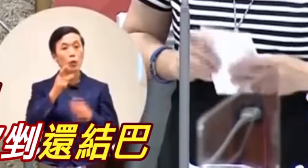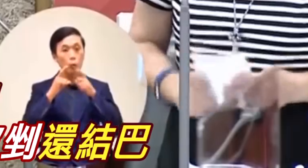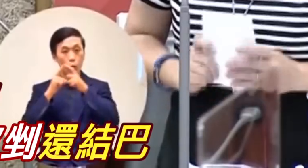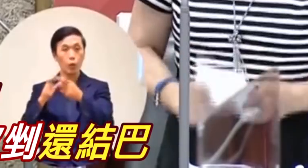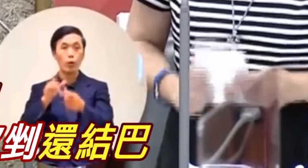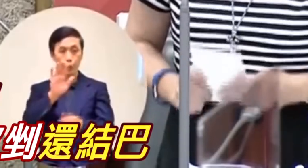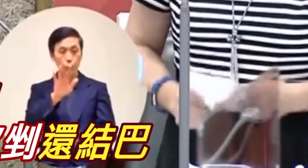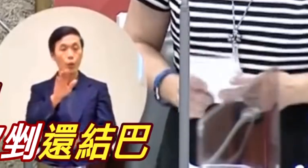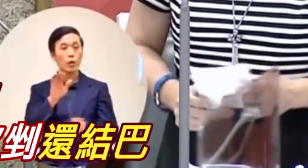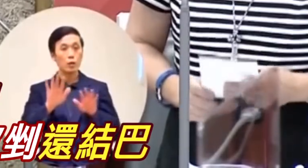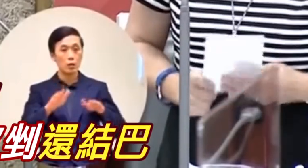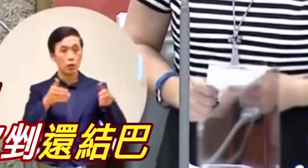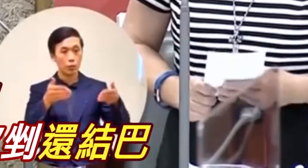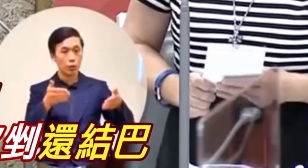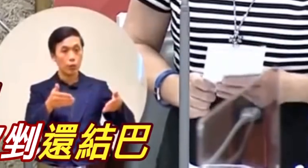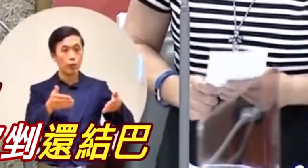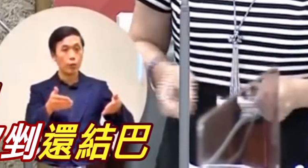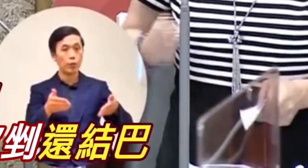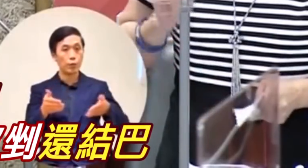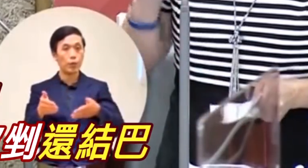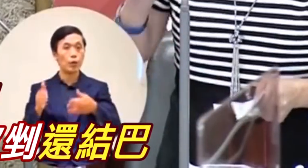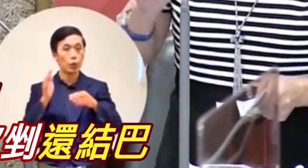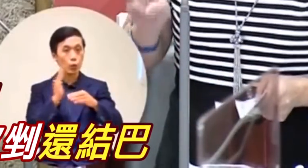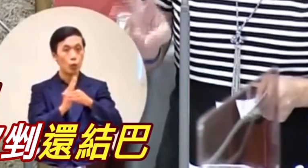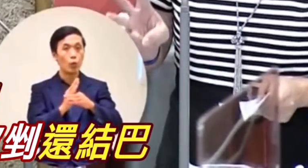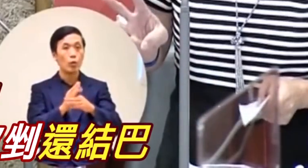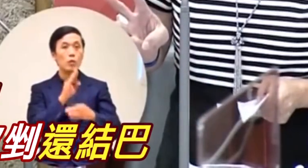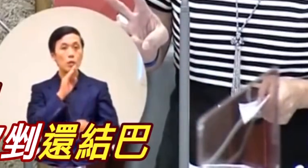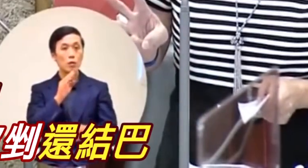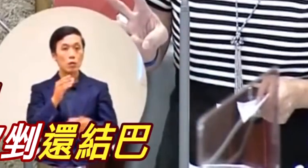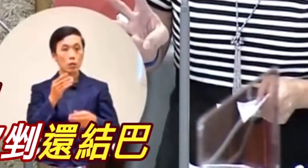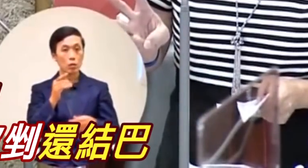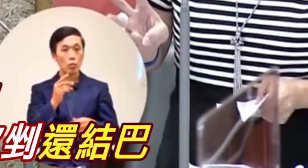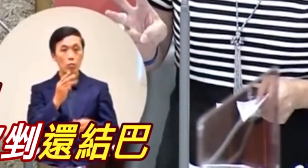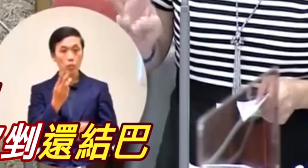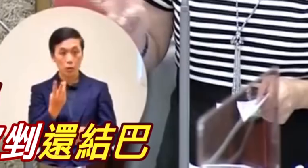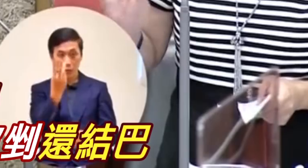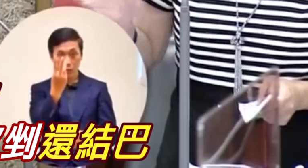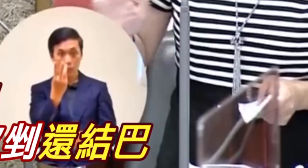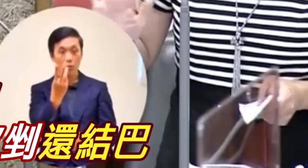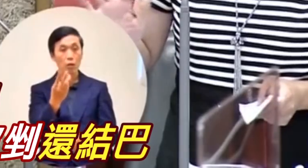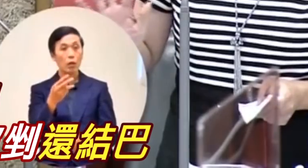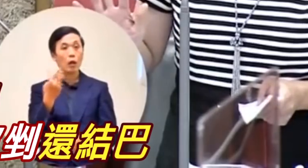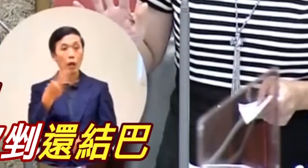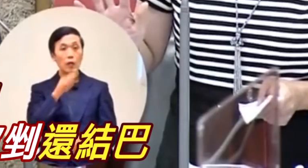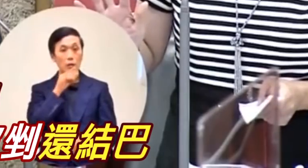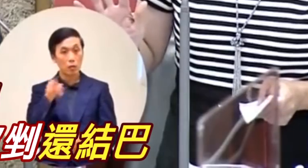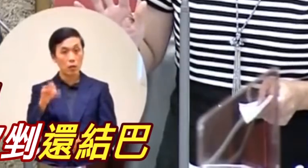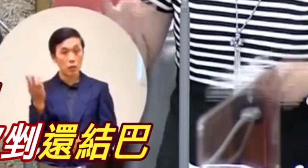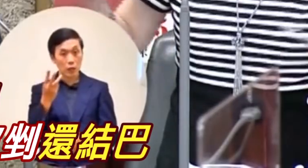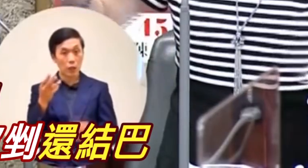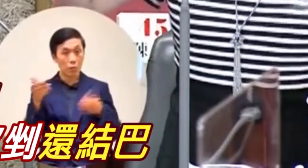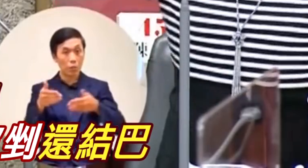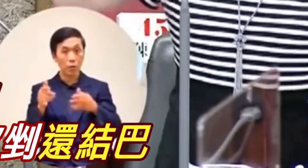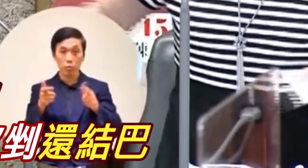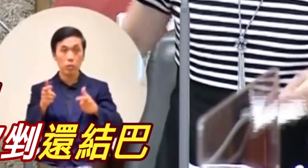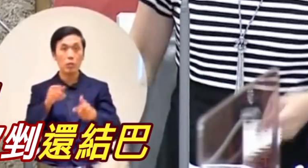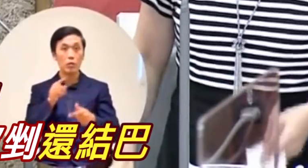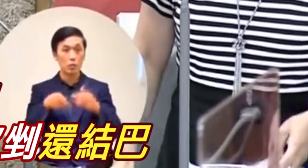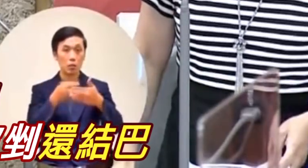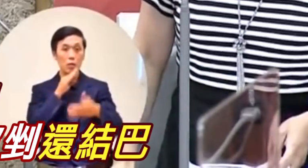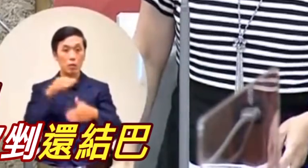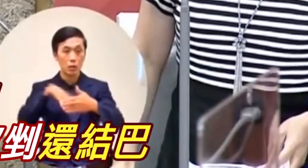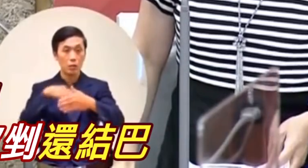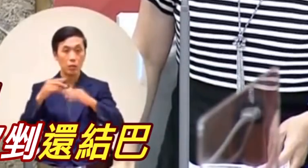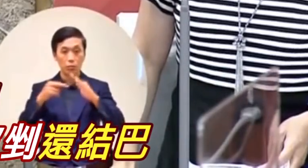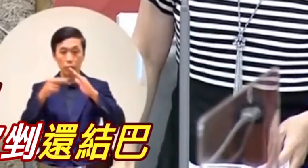目前新建的。就是只有这三座吗？还是这三座也不是新建的嘛？对不对？只是里面改一改而已